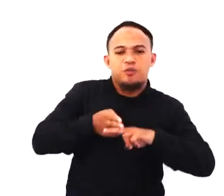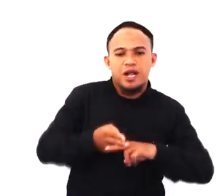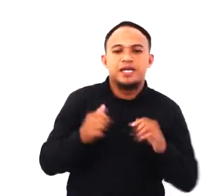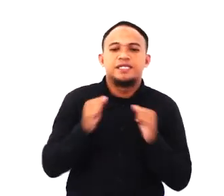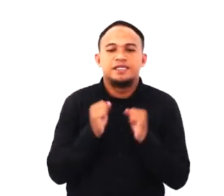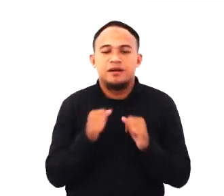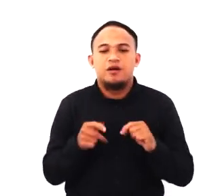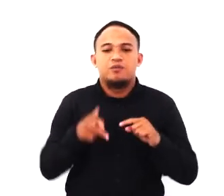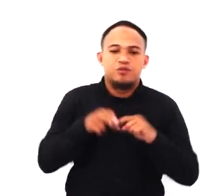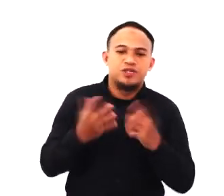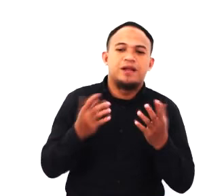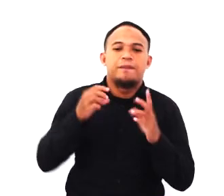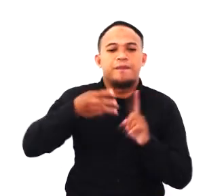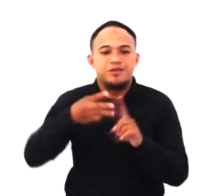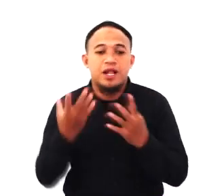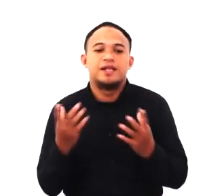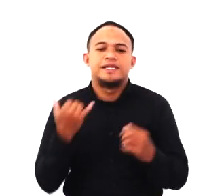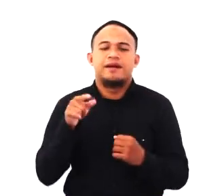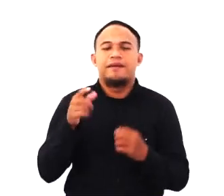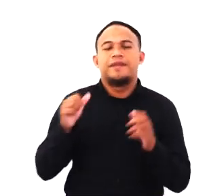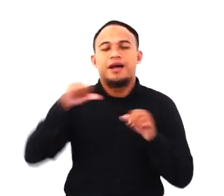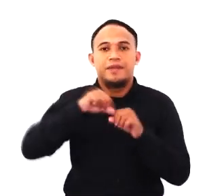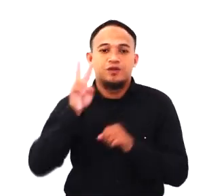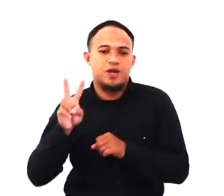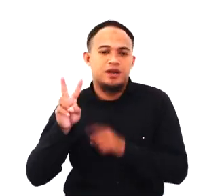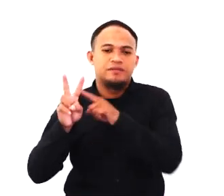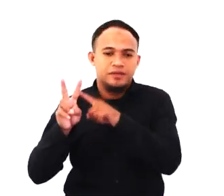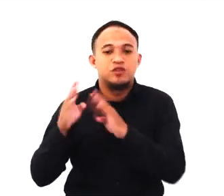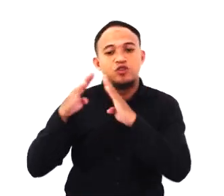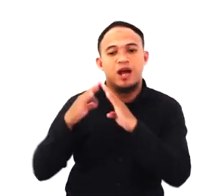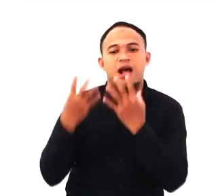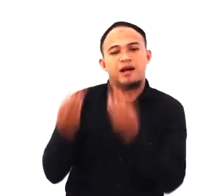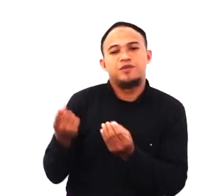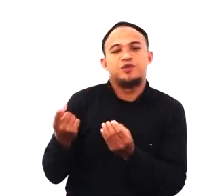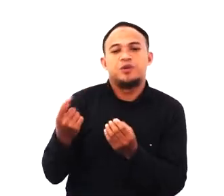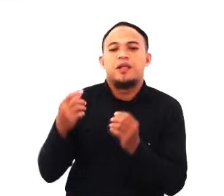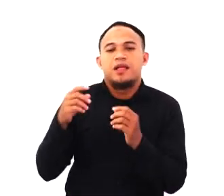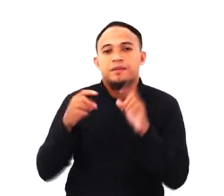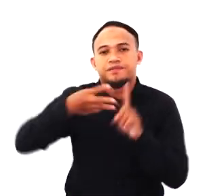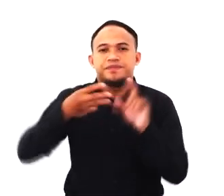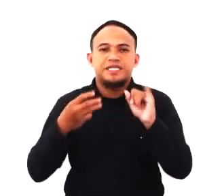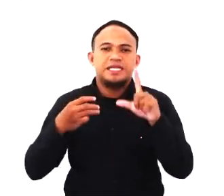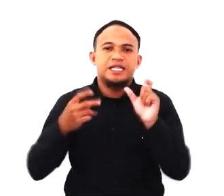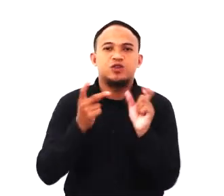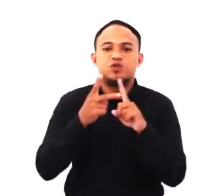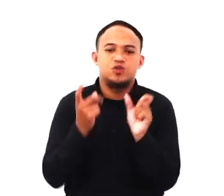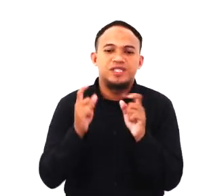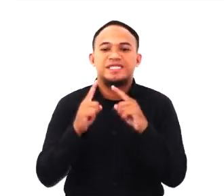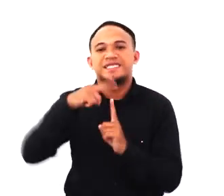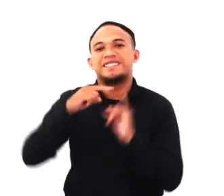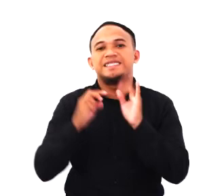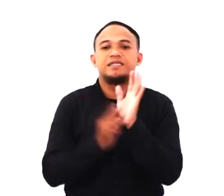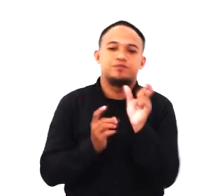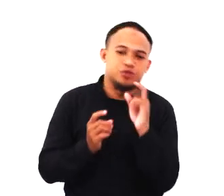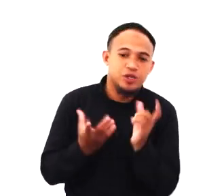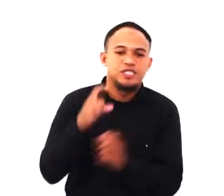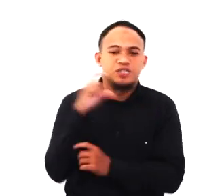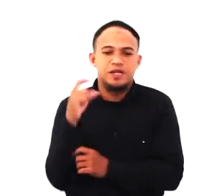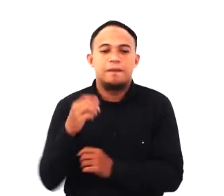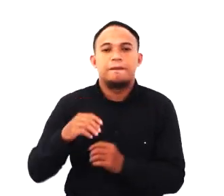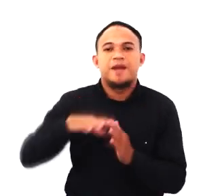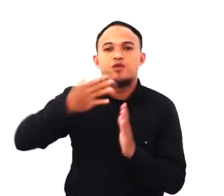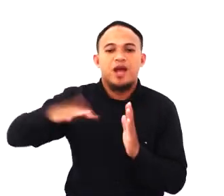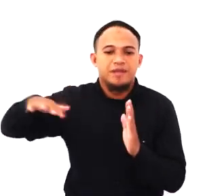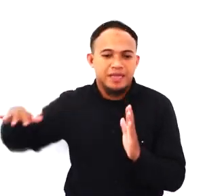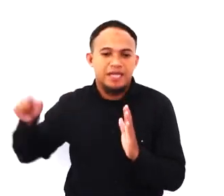pembangunan kembali rumah korban angin puting beliung yang menimpa dua rumah warga di Desa Biluhu Timur,